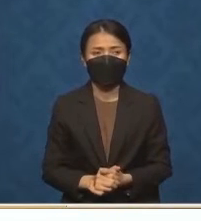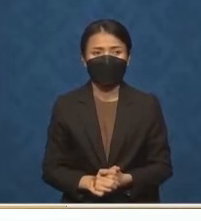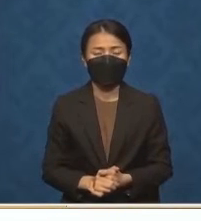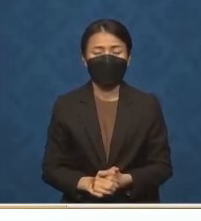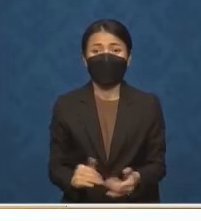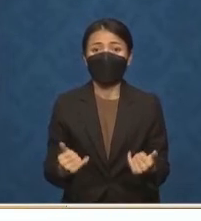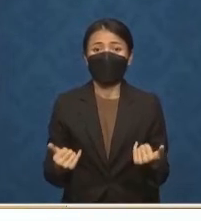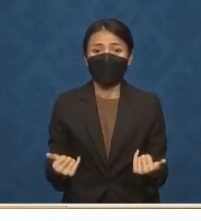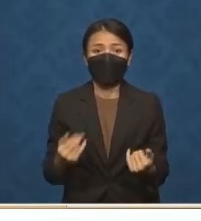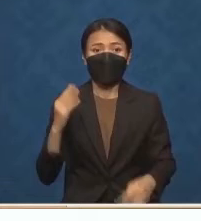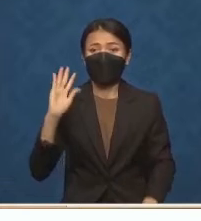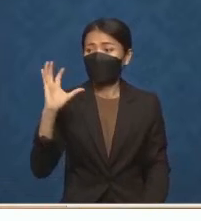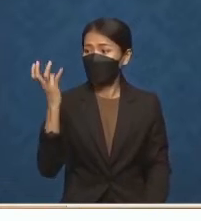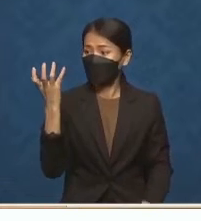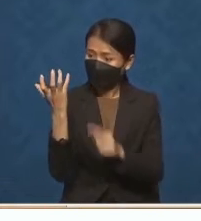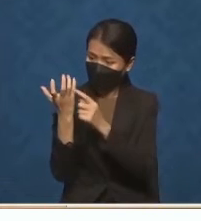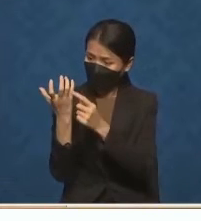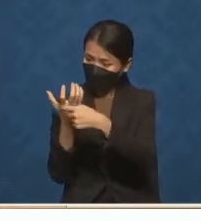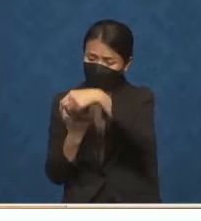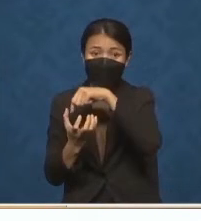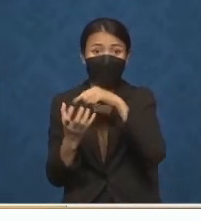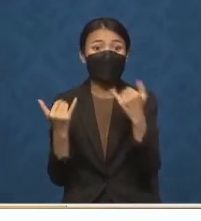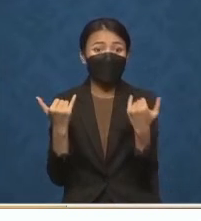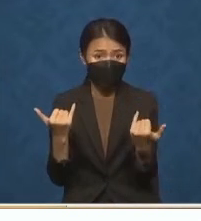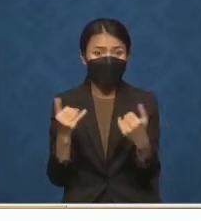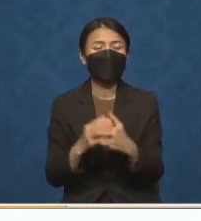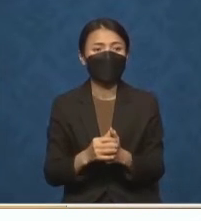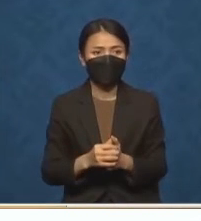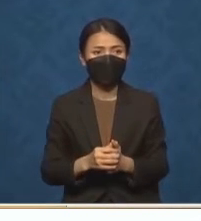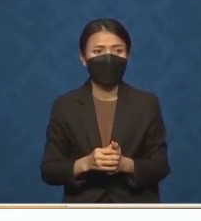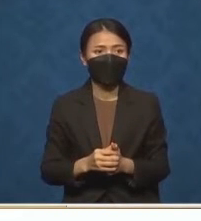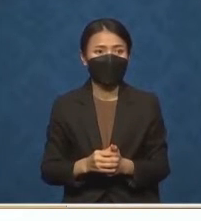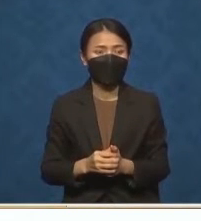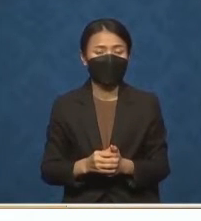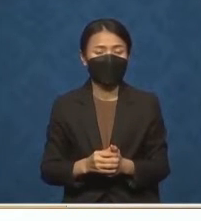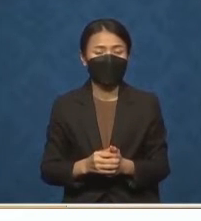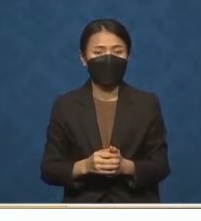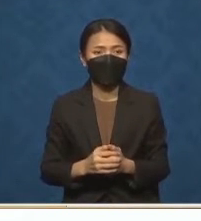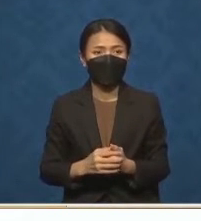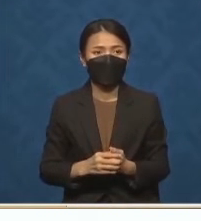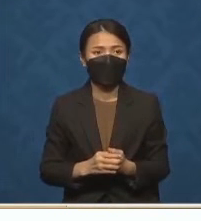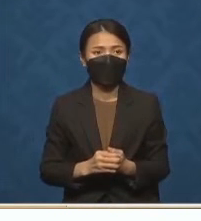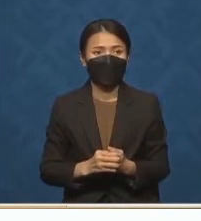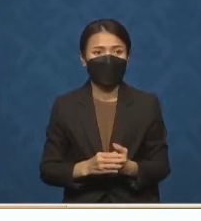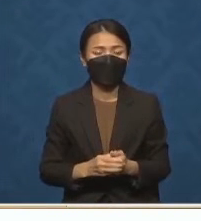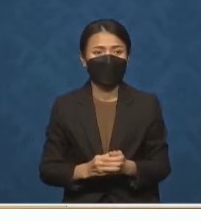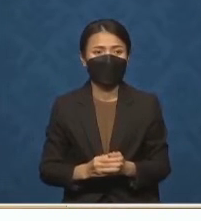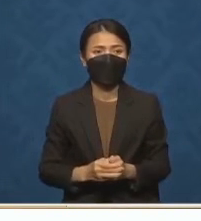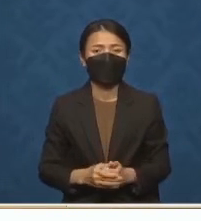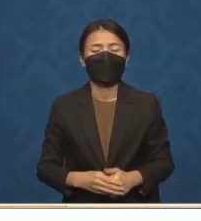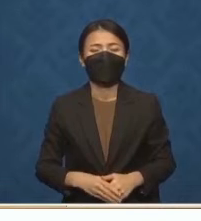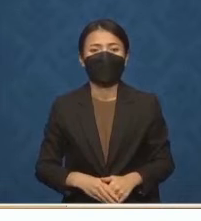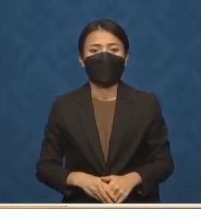จุบันนี้ ทั่วโลกเตร็ การลักษา สมดน landscapesกํลังได้รับ เป